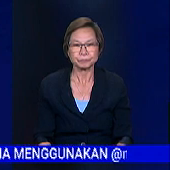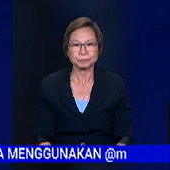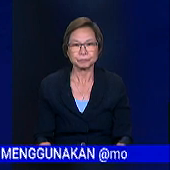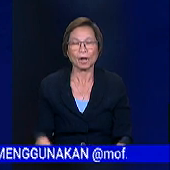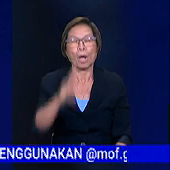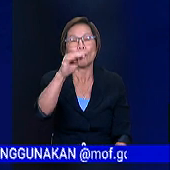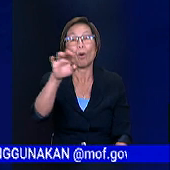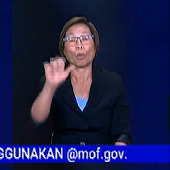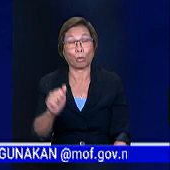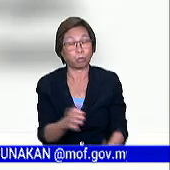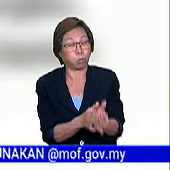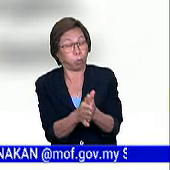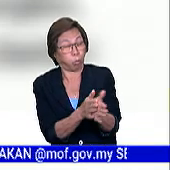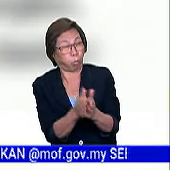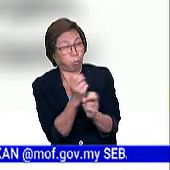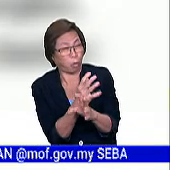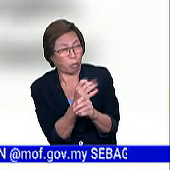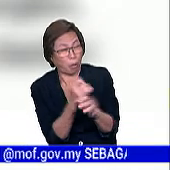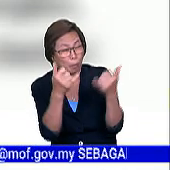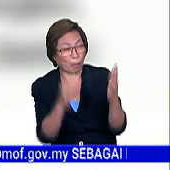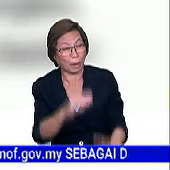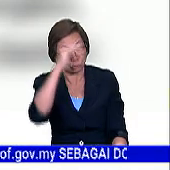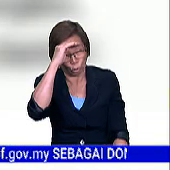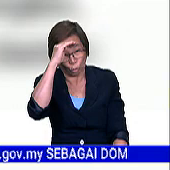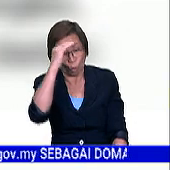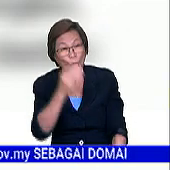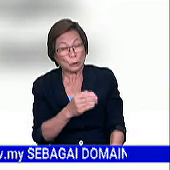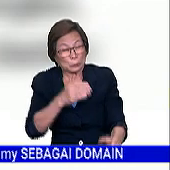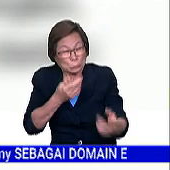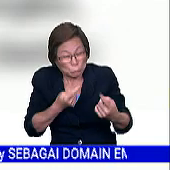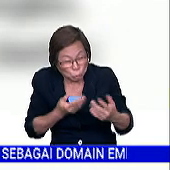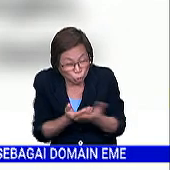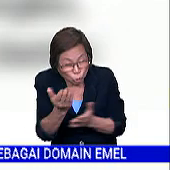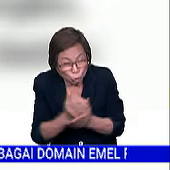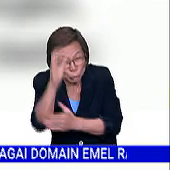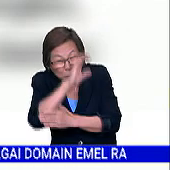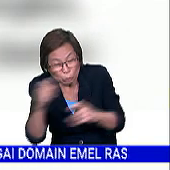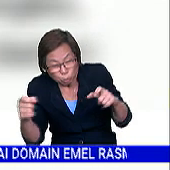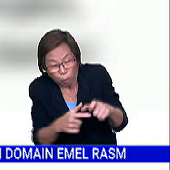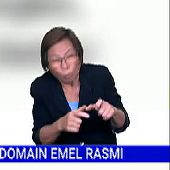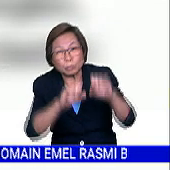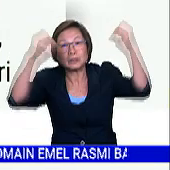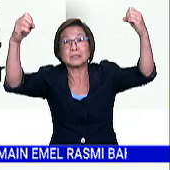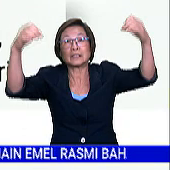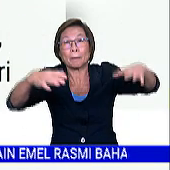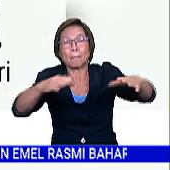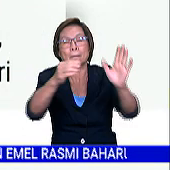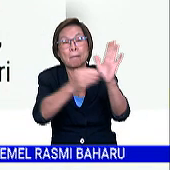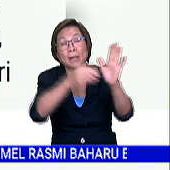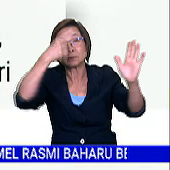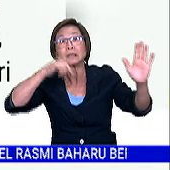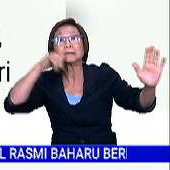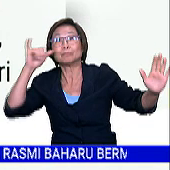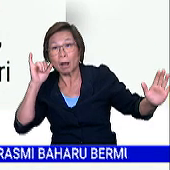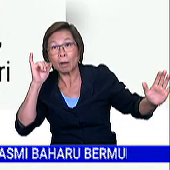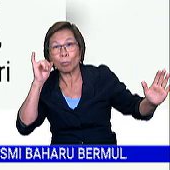Menurut Mora, kesungguhan pemain JDT yang terus berusaha memburu gol penyamaan pada aksi di Stadium Raja Manggala, Bangkok, Thailand malam